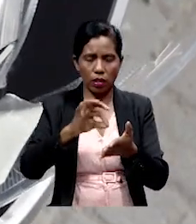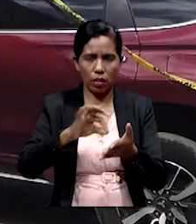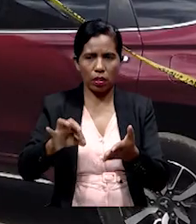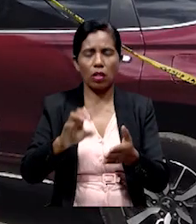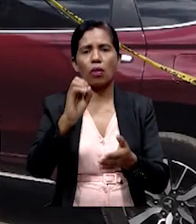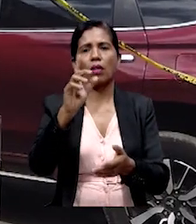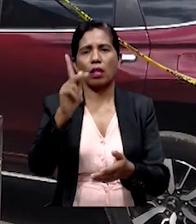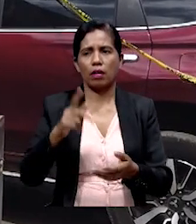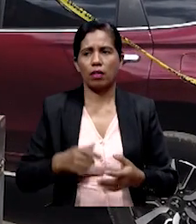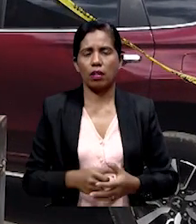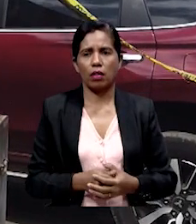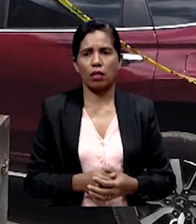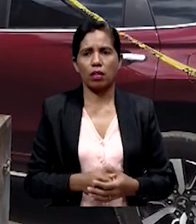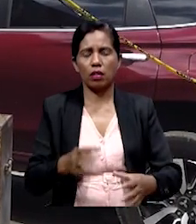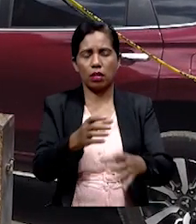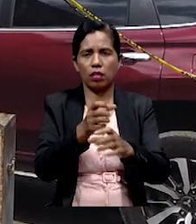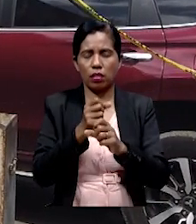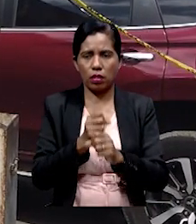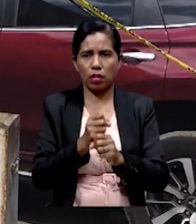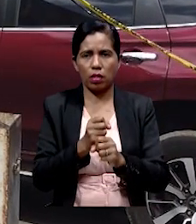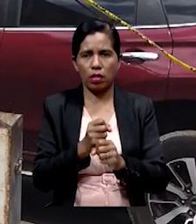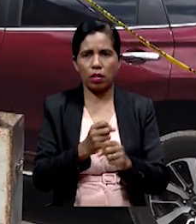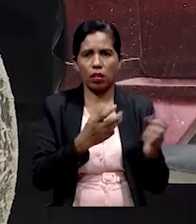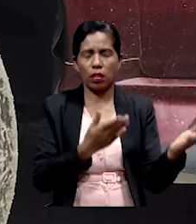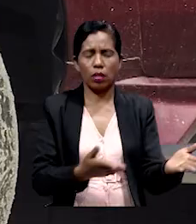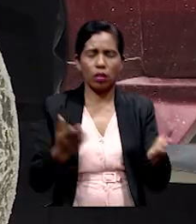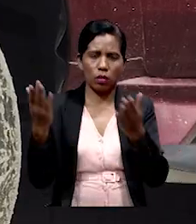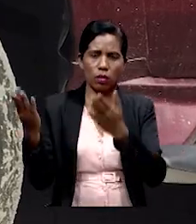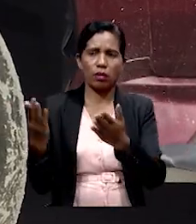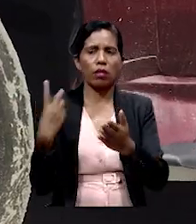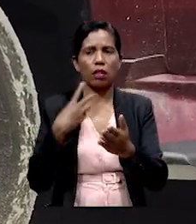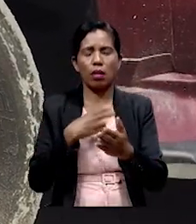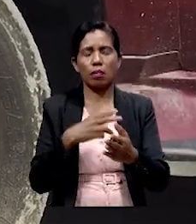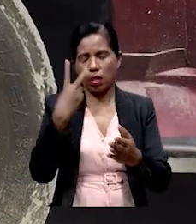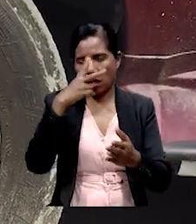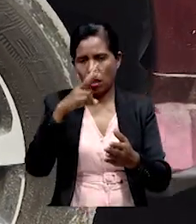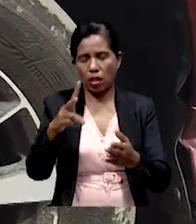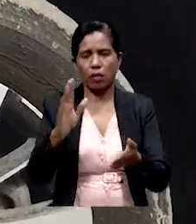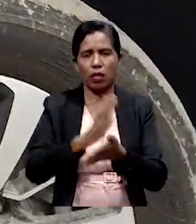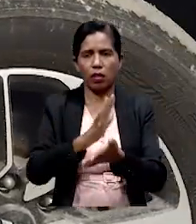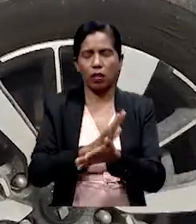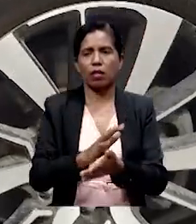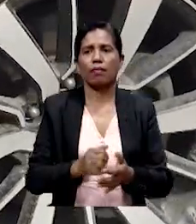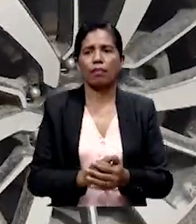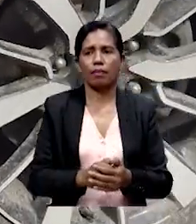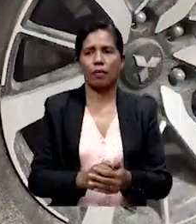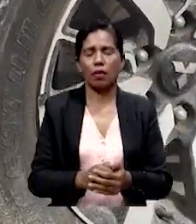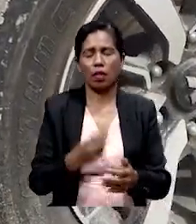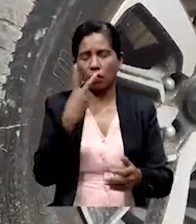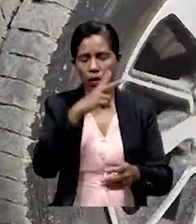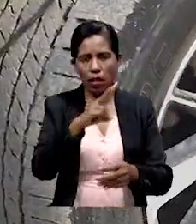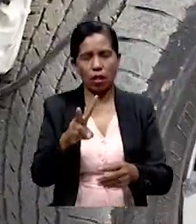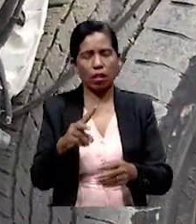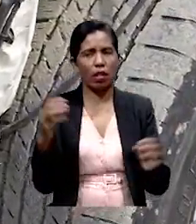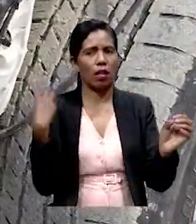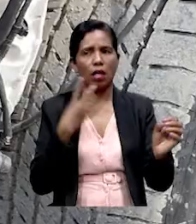Oke, sim fatura, luar bab historia bank, an kontrol lagi tu surat tang, an kono fizik buat sini an lah